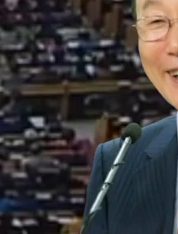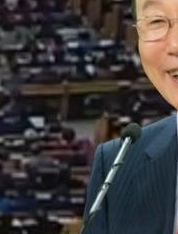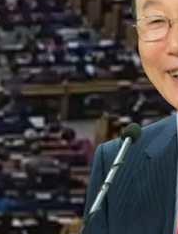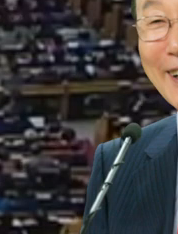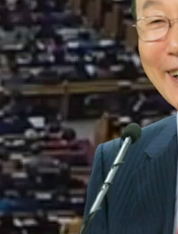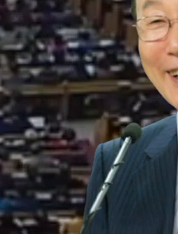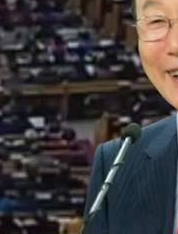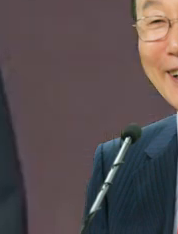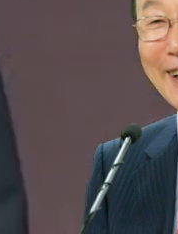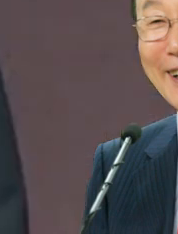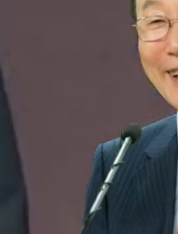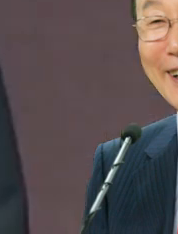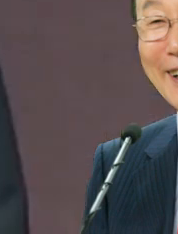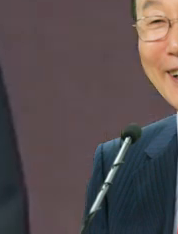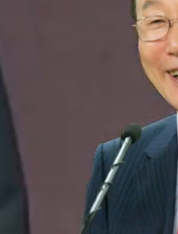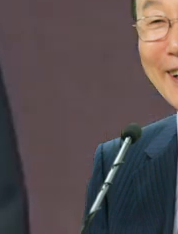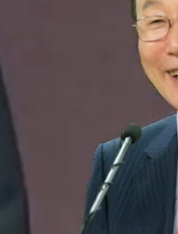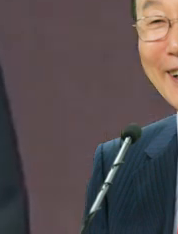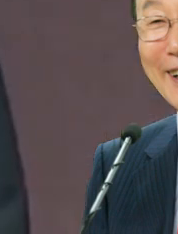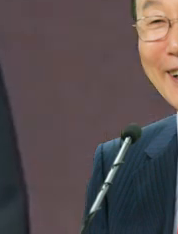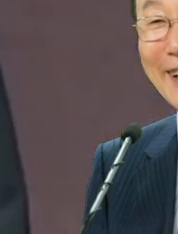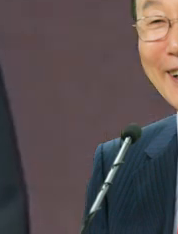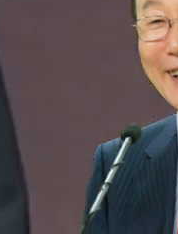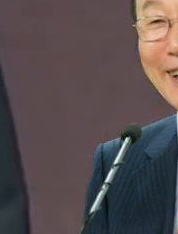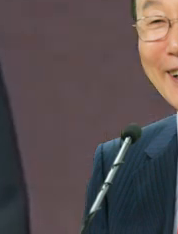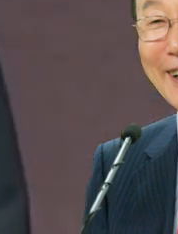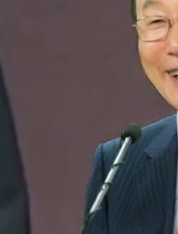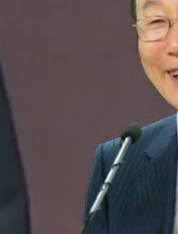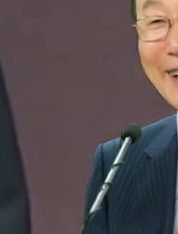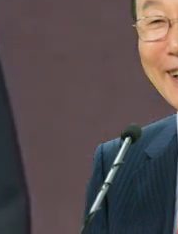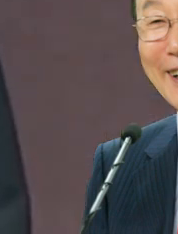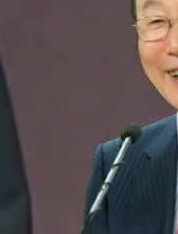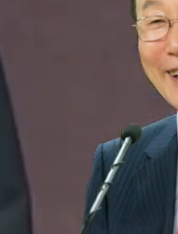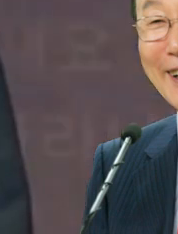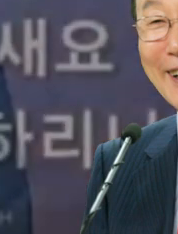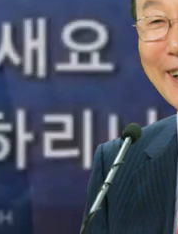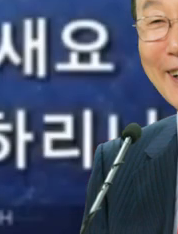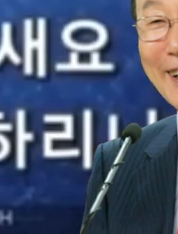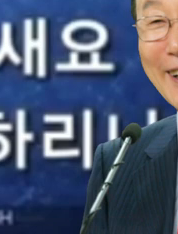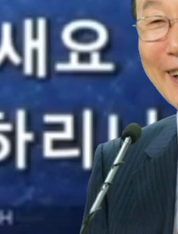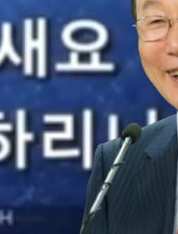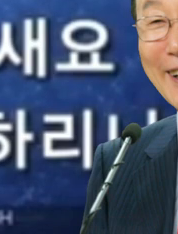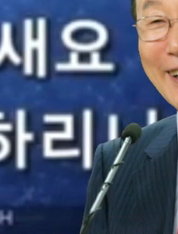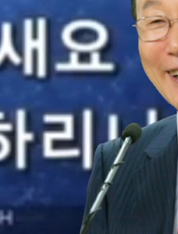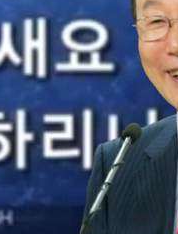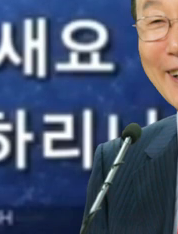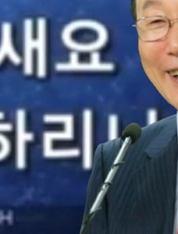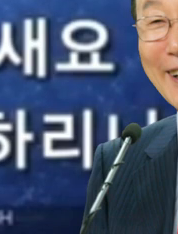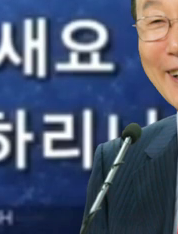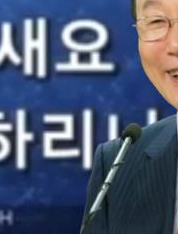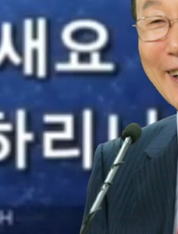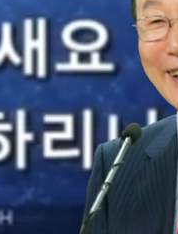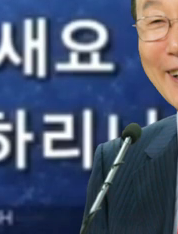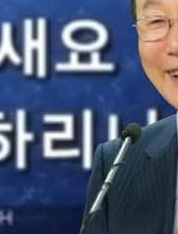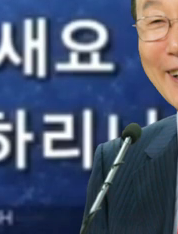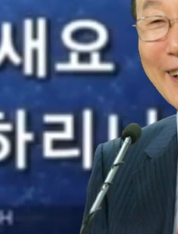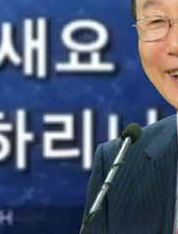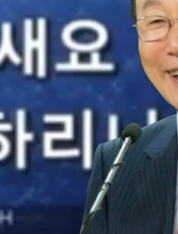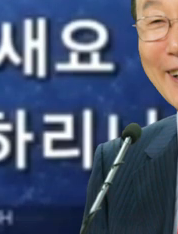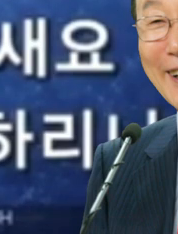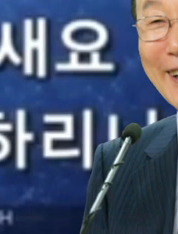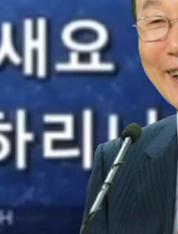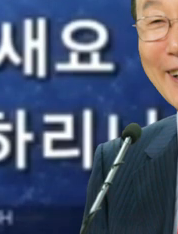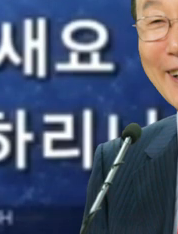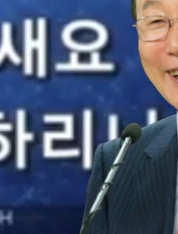오늘 은혜 받으실 말씀은 시편 91편 1절부터 16절 말씀입니다. 지존자의